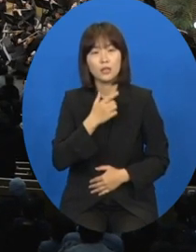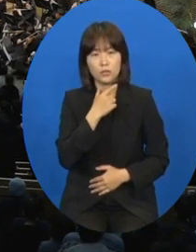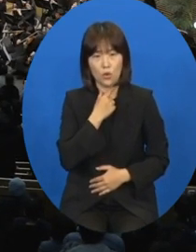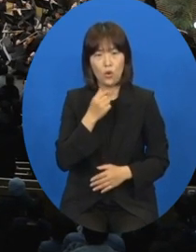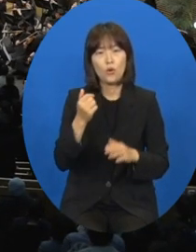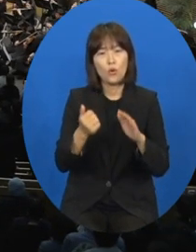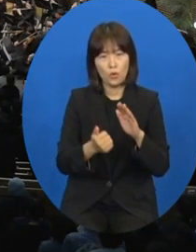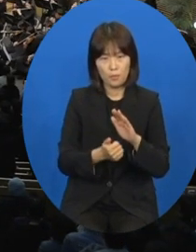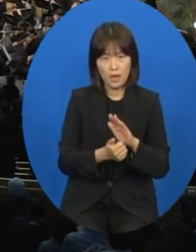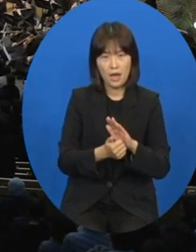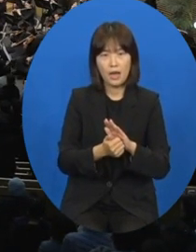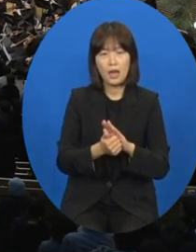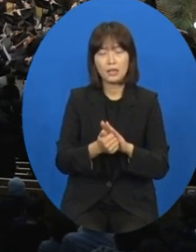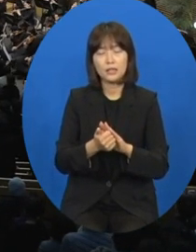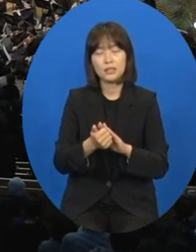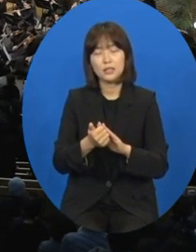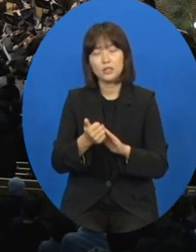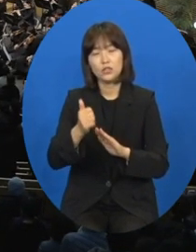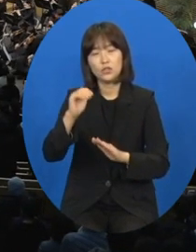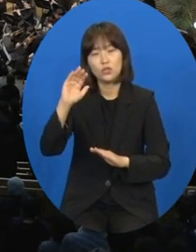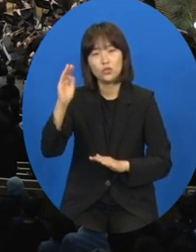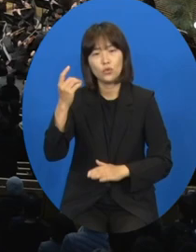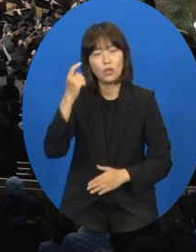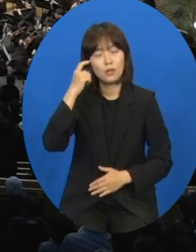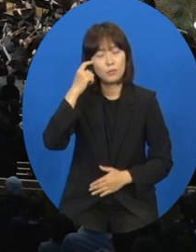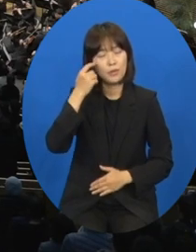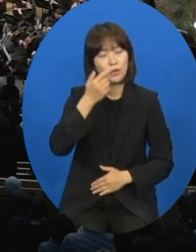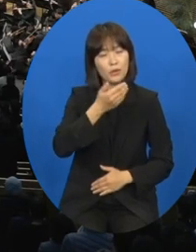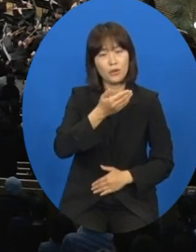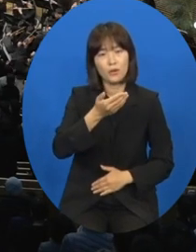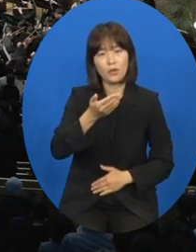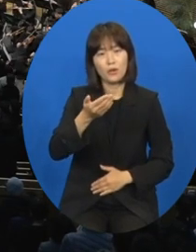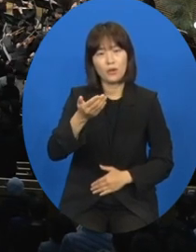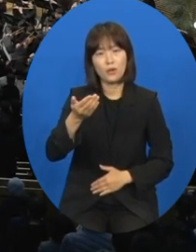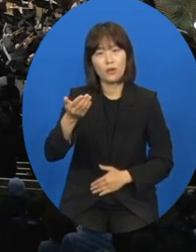내 소망이 되며